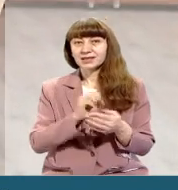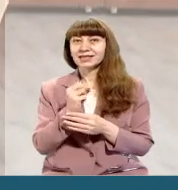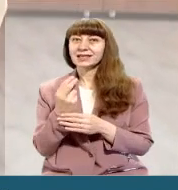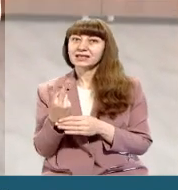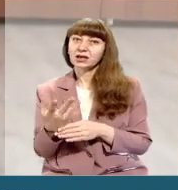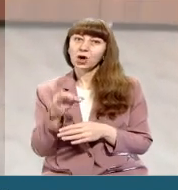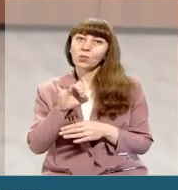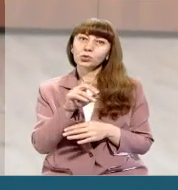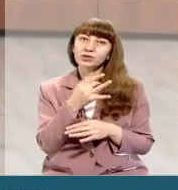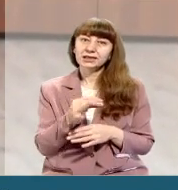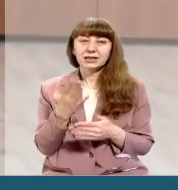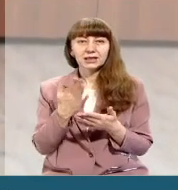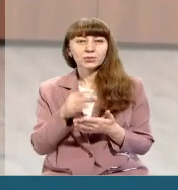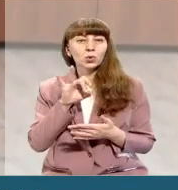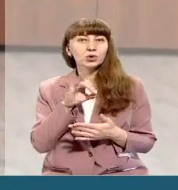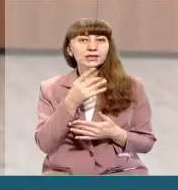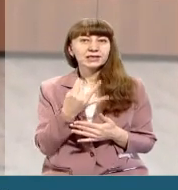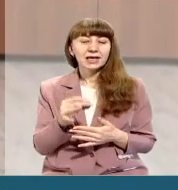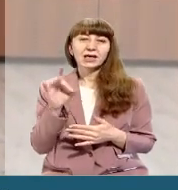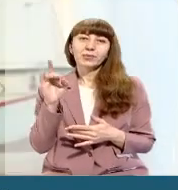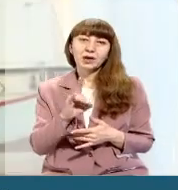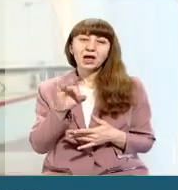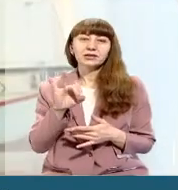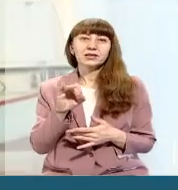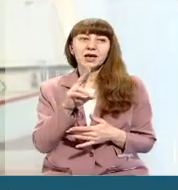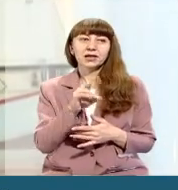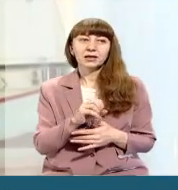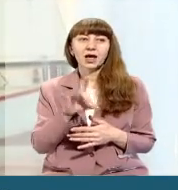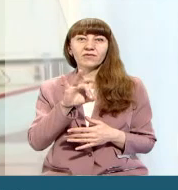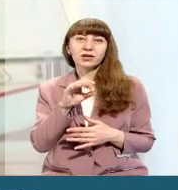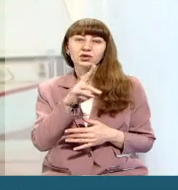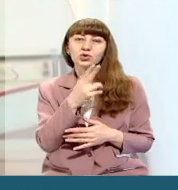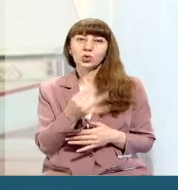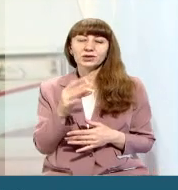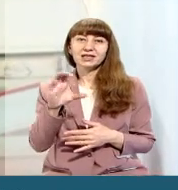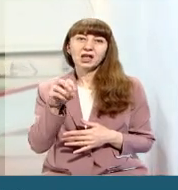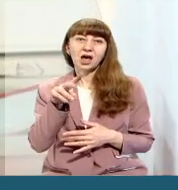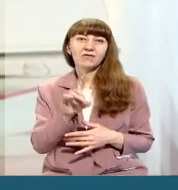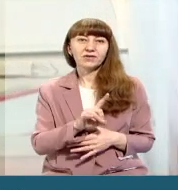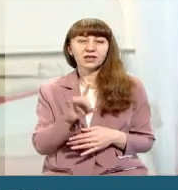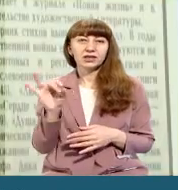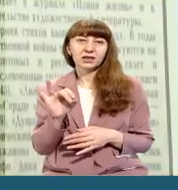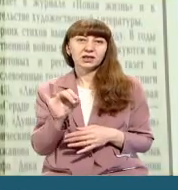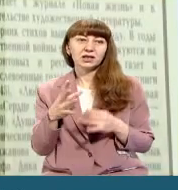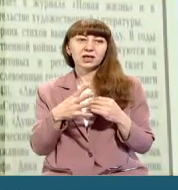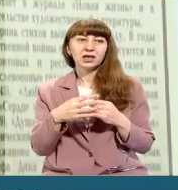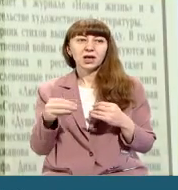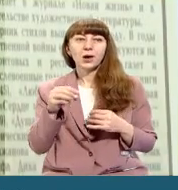музеев в школе действует музей и брал Тен Сарина Афганской Славы и экспозиции посвященные